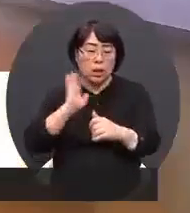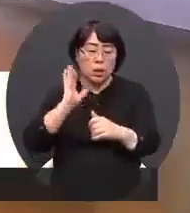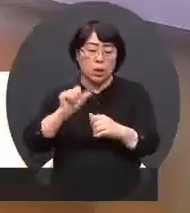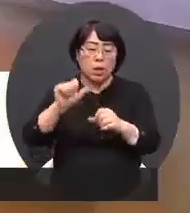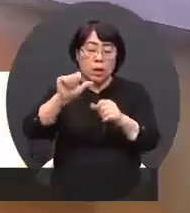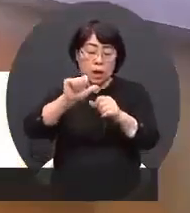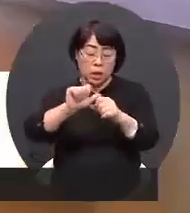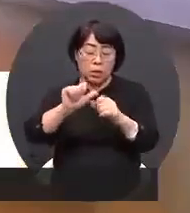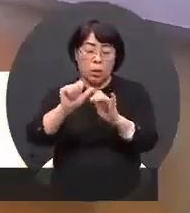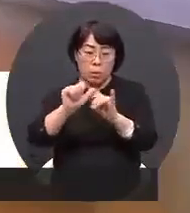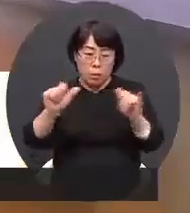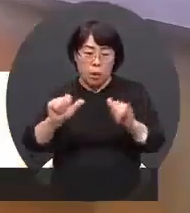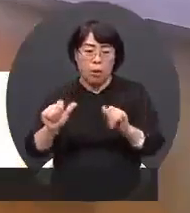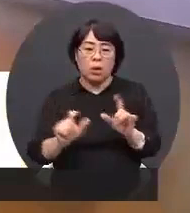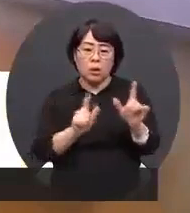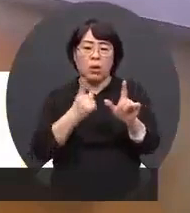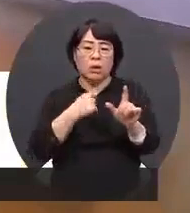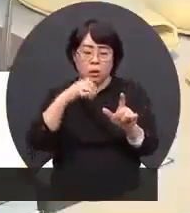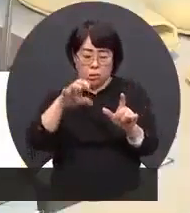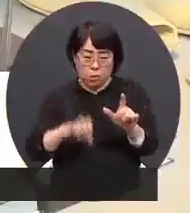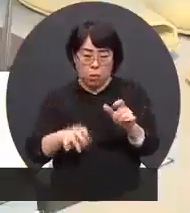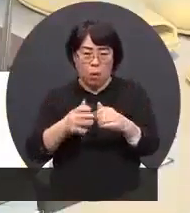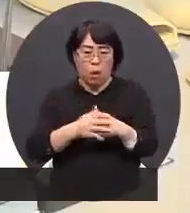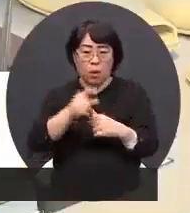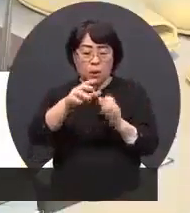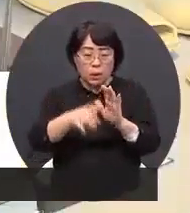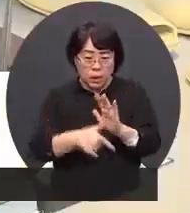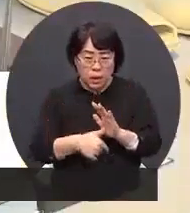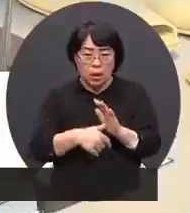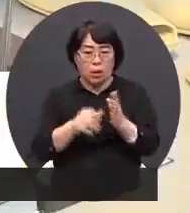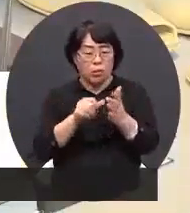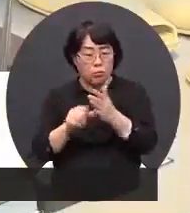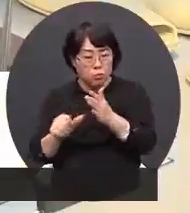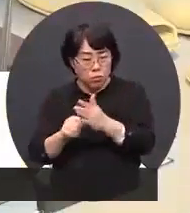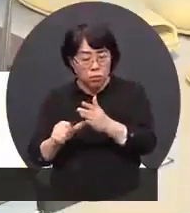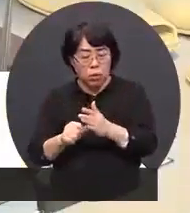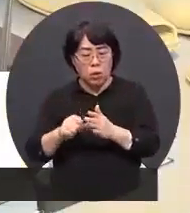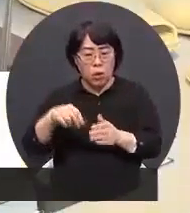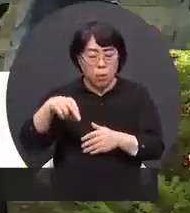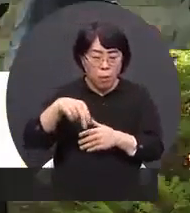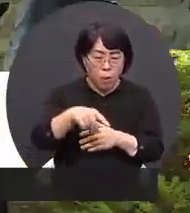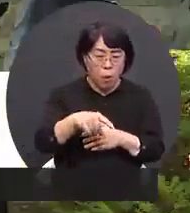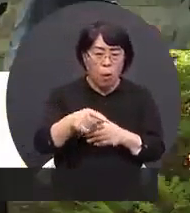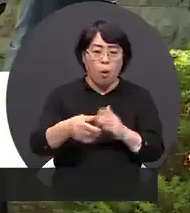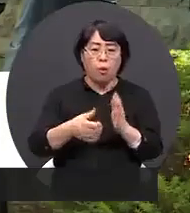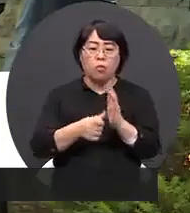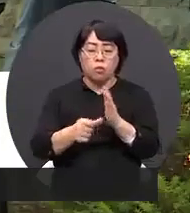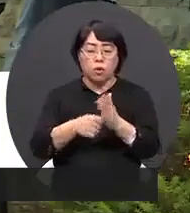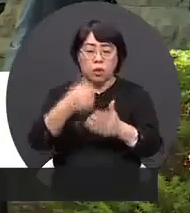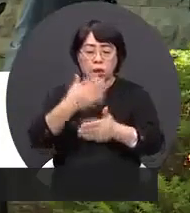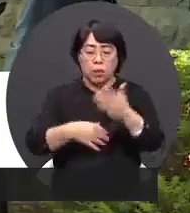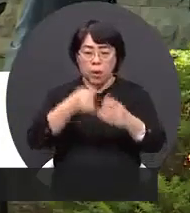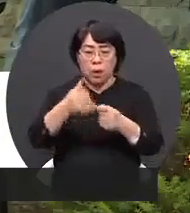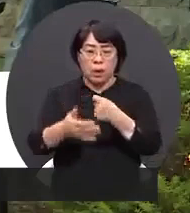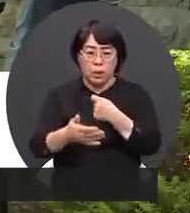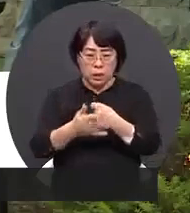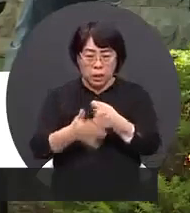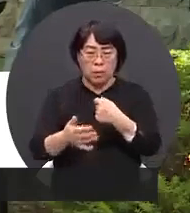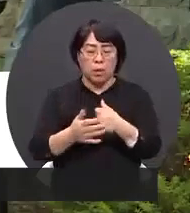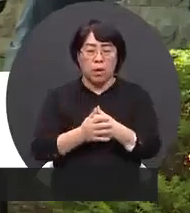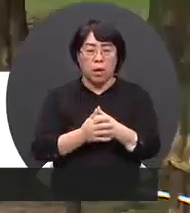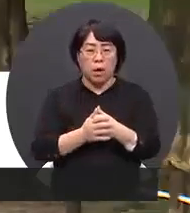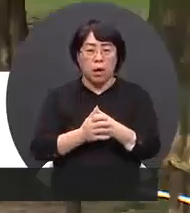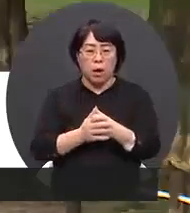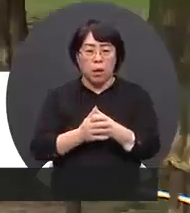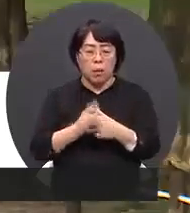별장으로 당시 흔적은 물론 이용했던 건물과 산책로 5 시설물이 남아 있어 그동안 베일에 싸여있던